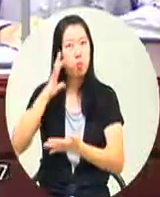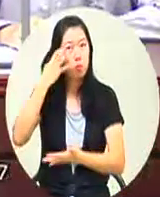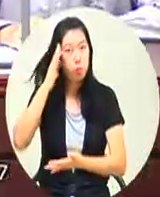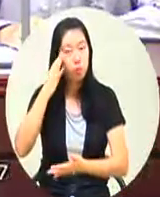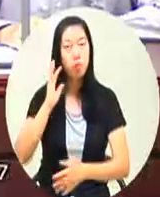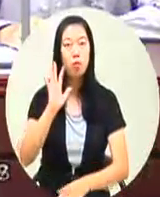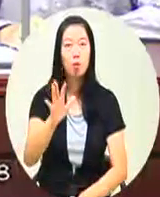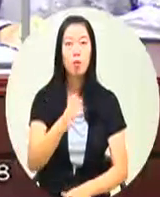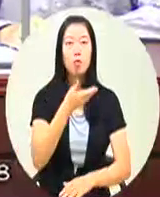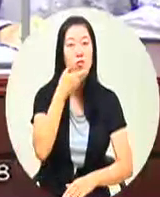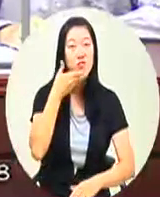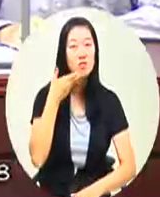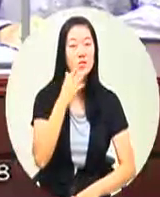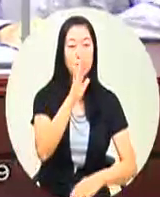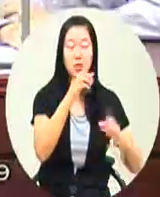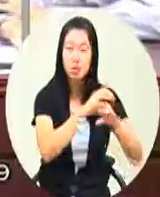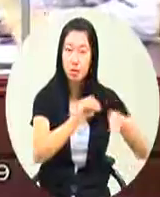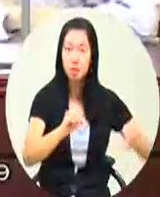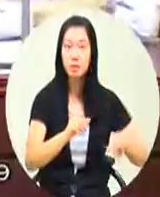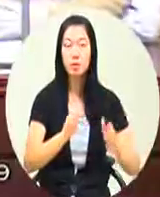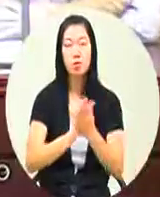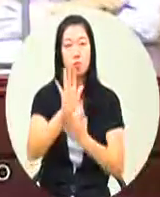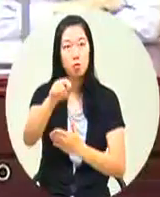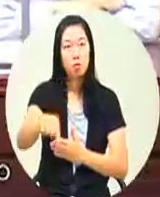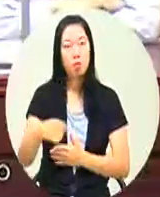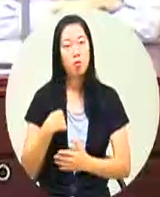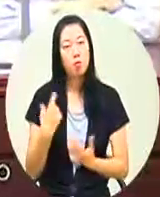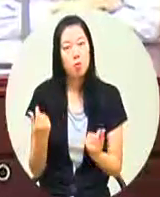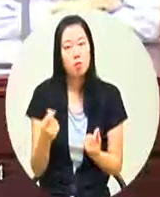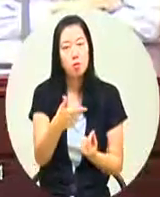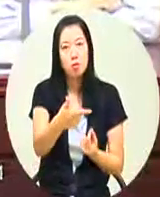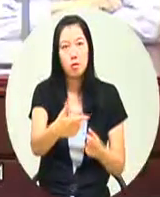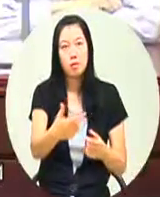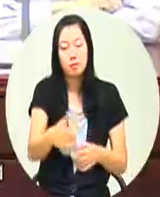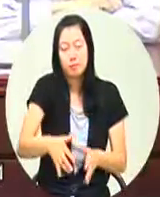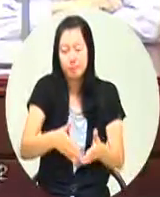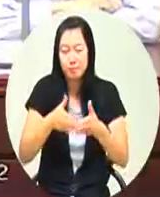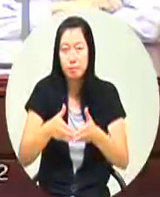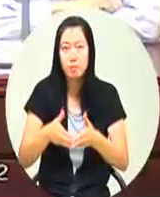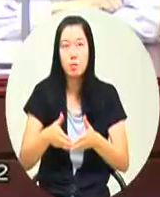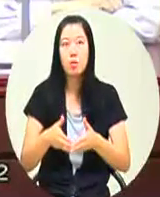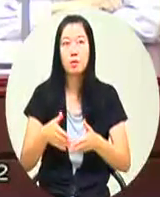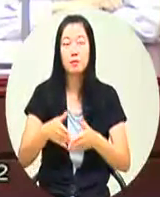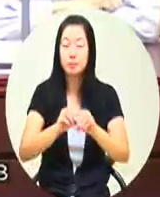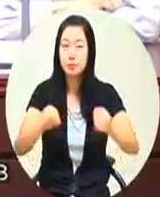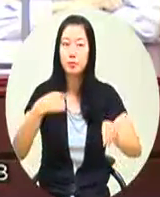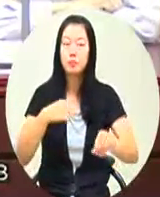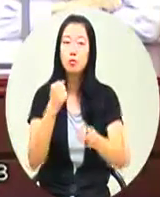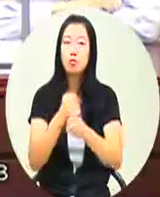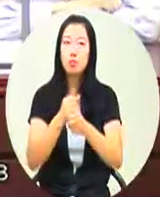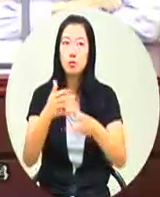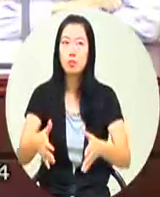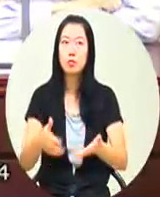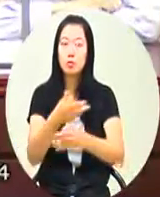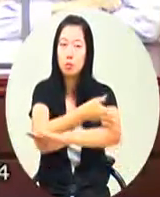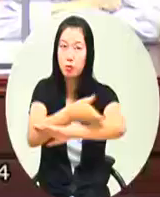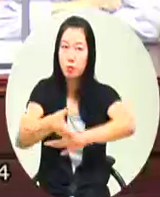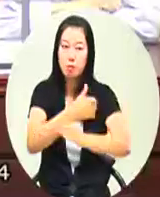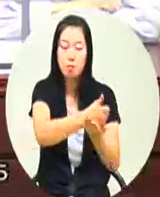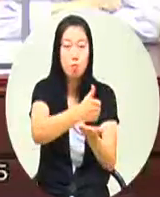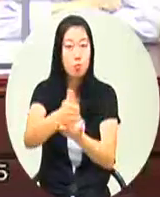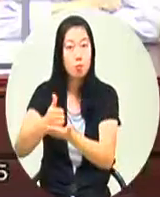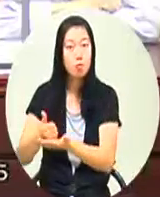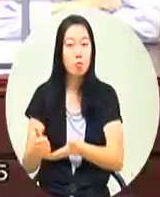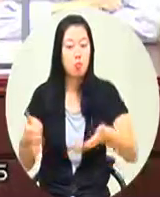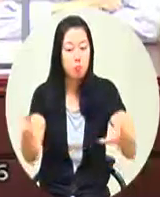有地，所以我们后来就是择比较没有冲突、比较重要的，我们先办理这一个排水改善工程。那我们